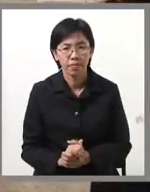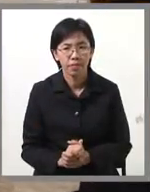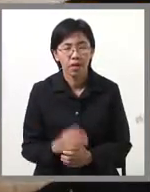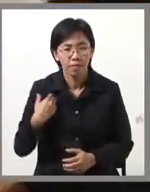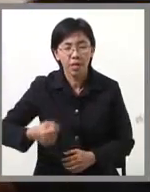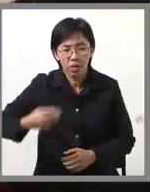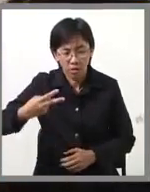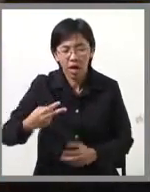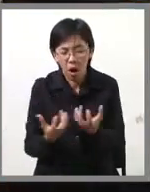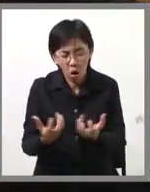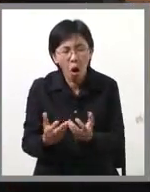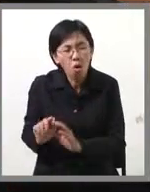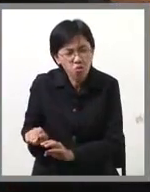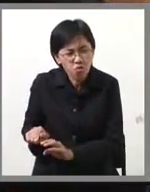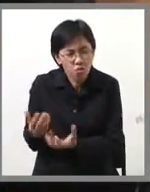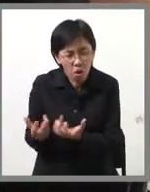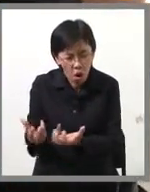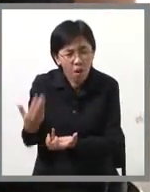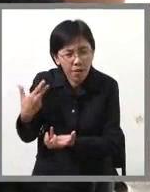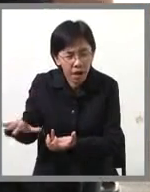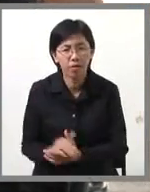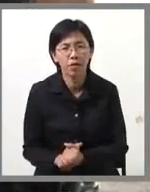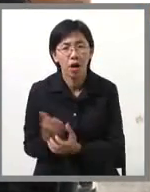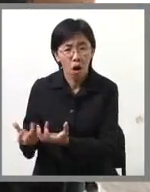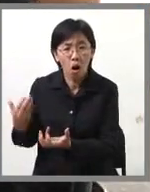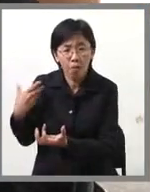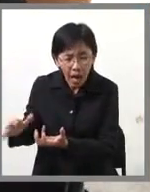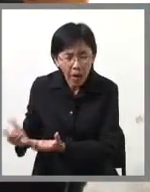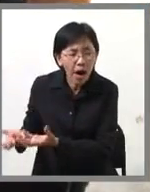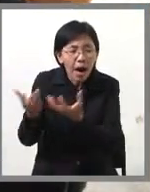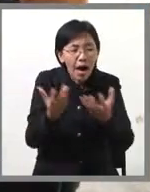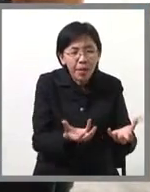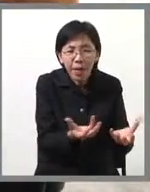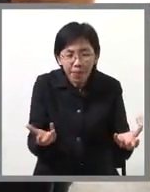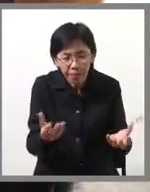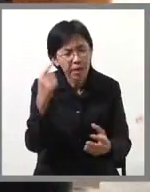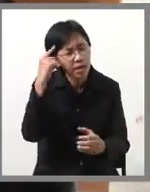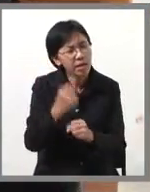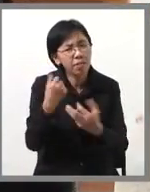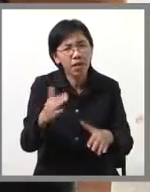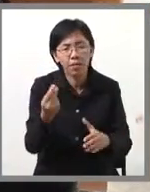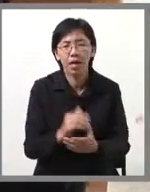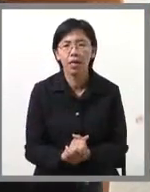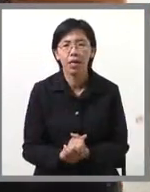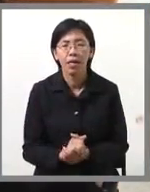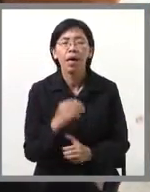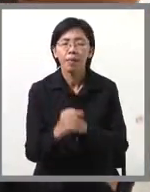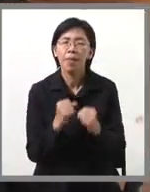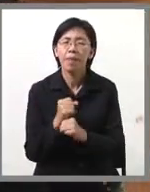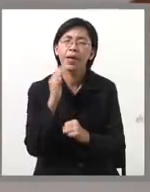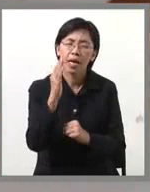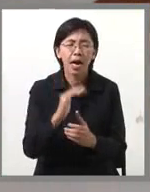ที่เขาบริจาคว่าไง คือของมีครบแล้ว แต่ตอนนี้จะทำอาคารนี้ขึ้นมา คาดว่าจะเสร็จเมื่อไหร่คะหลวงพ่อ ประมาณสักกลางปีหน้